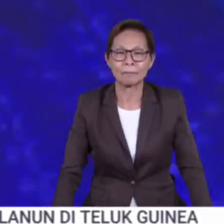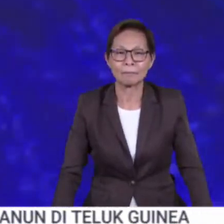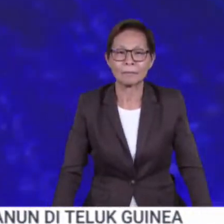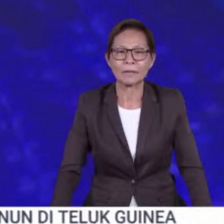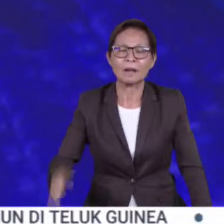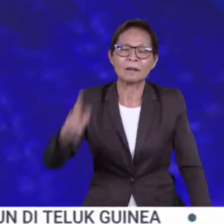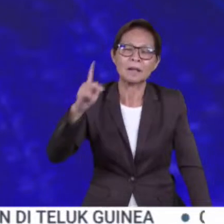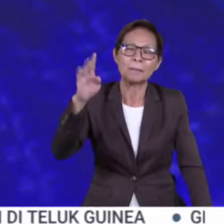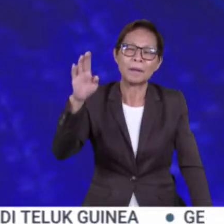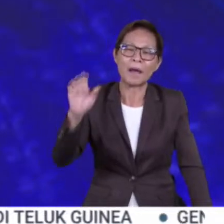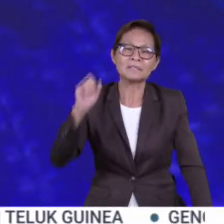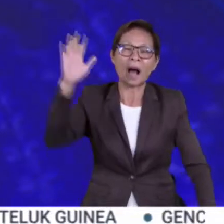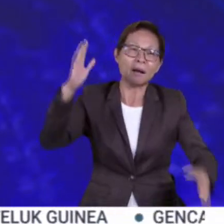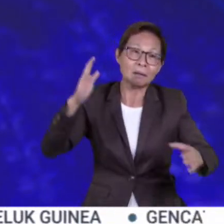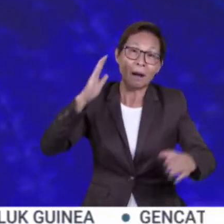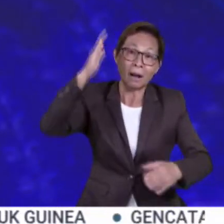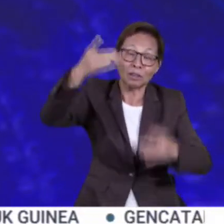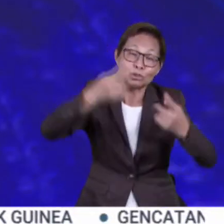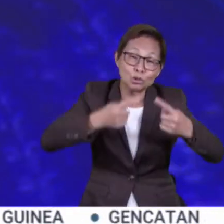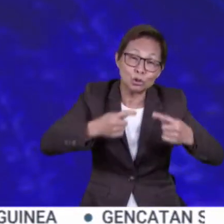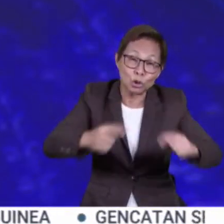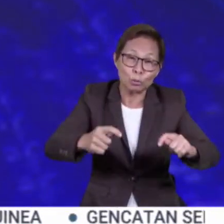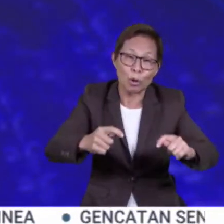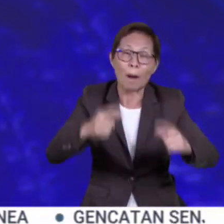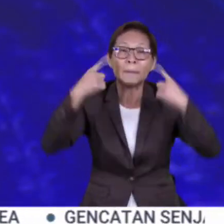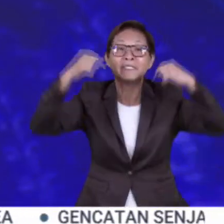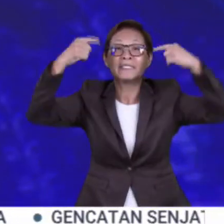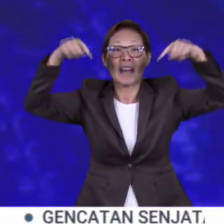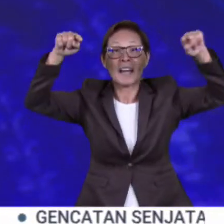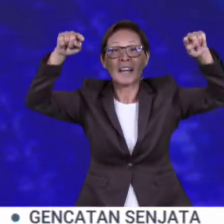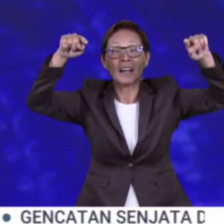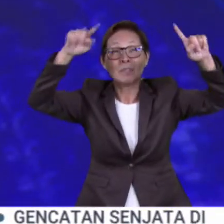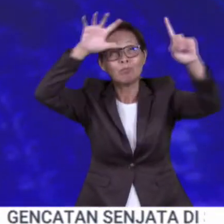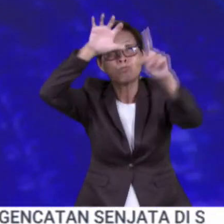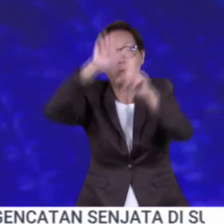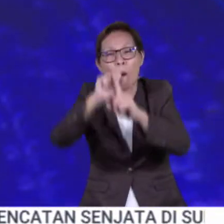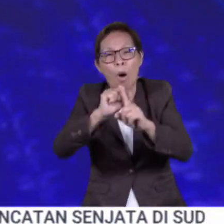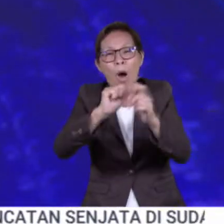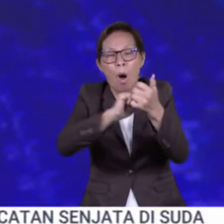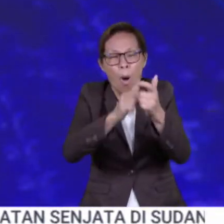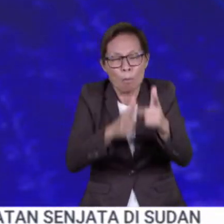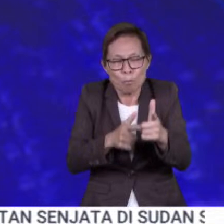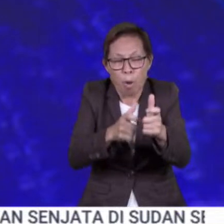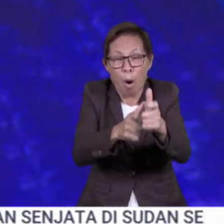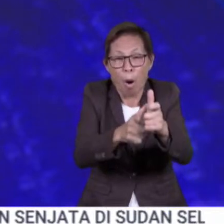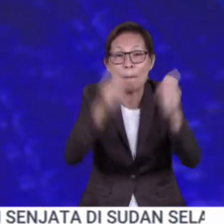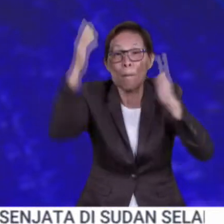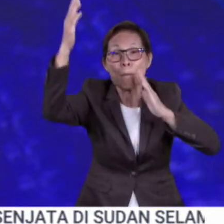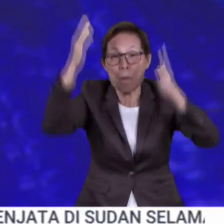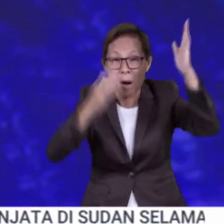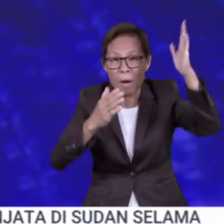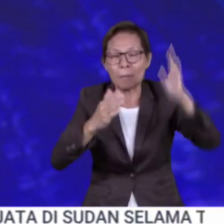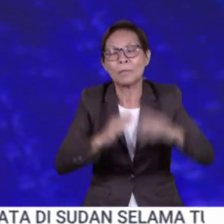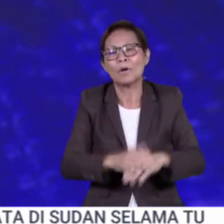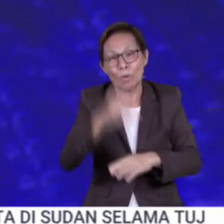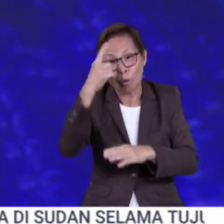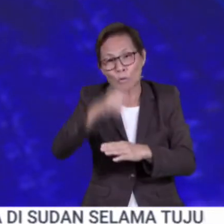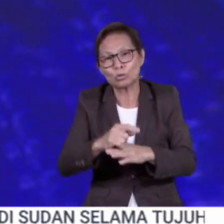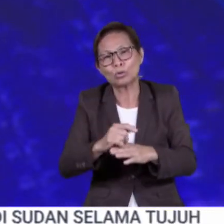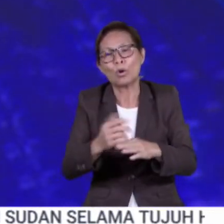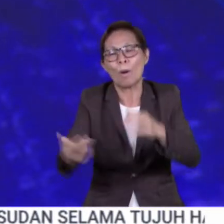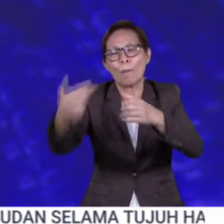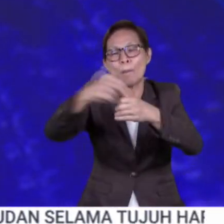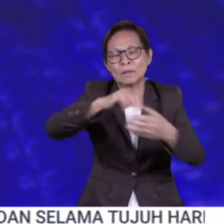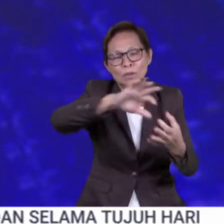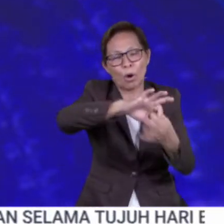Kementerian Belia dan Sukan akan cuba merealisasikan hasrat atlet olahraga wanita negara Shirin Samson Volaboy untuk beraksi di